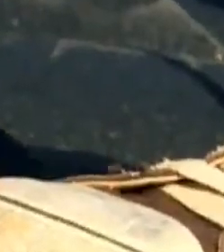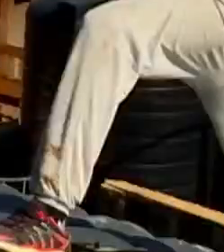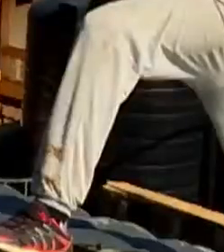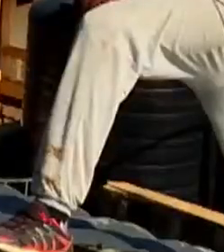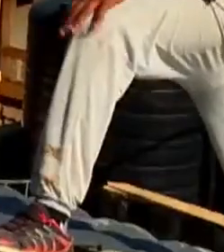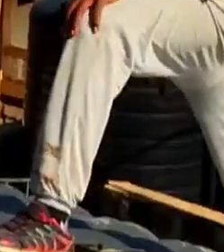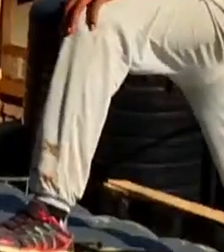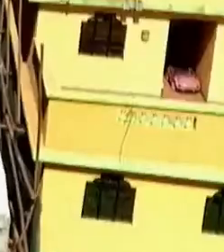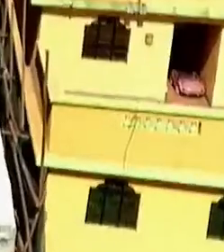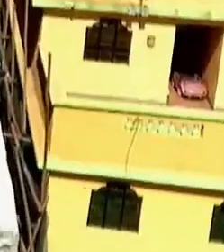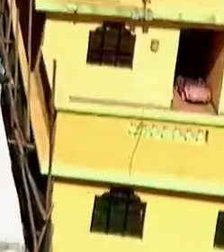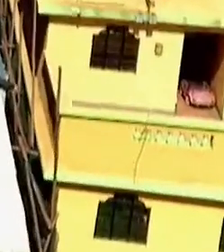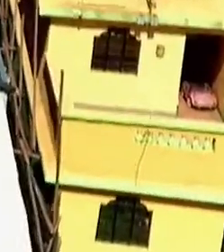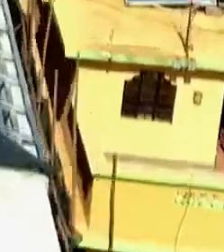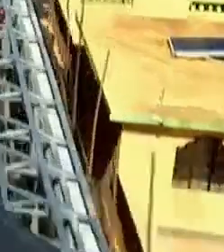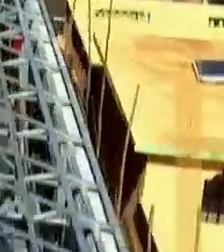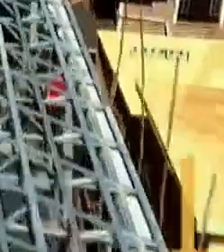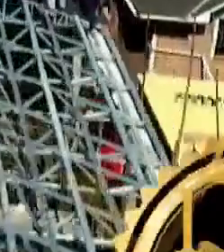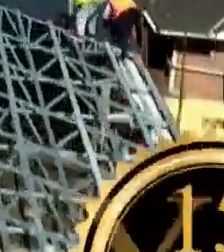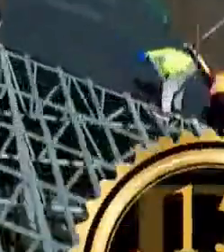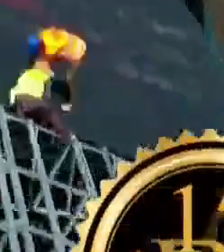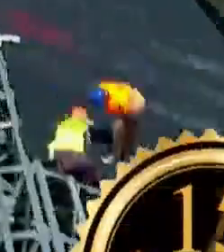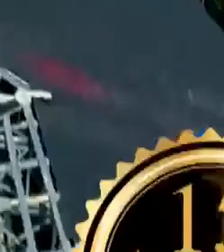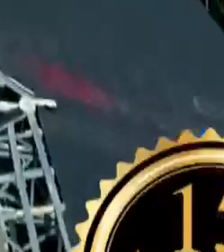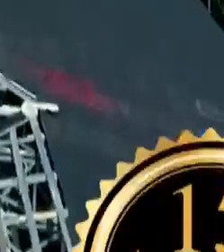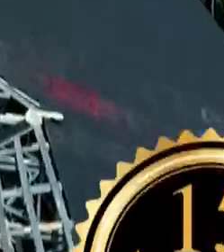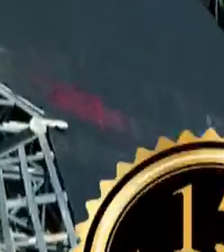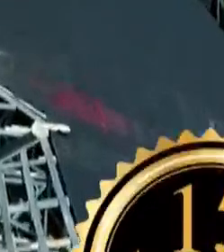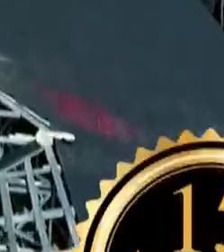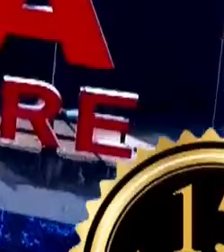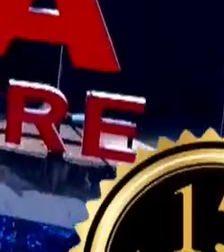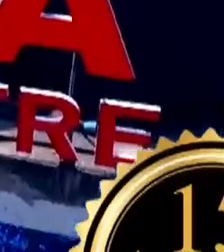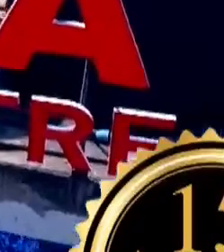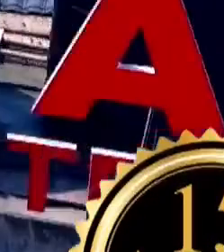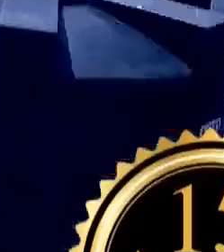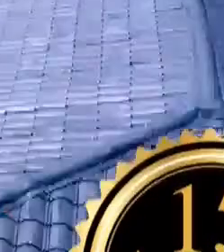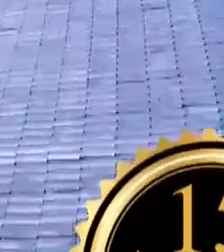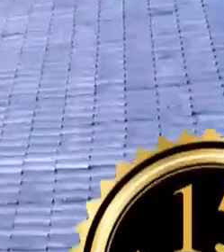ona nginya nyũmba nene cia makambuni, na nĩ tũkũheaga warranty ya mĩaka 15.